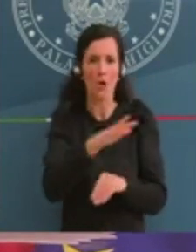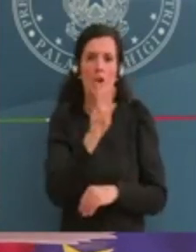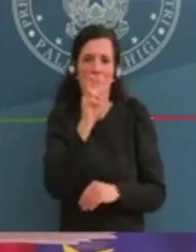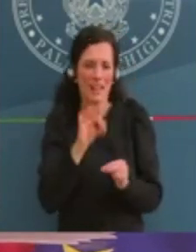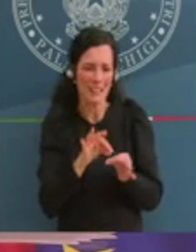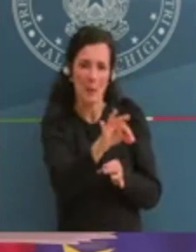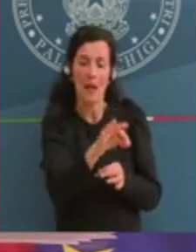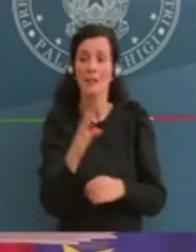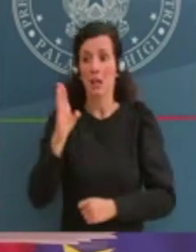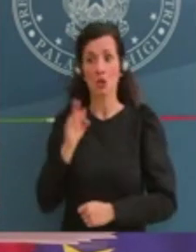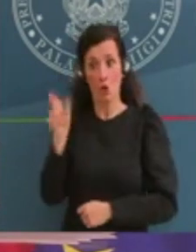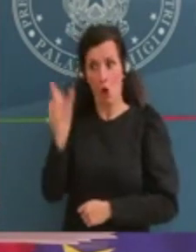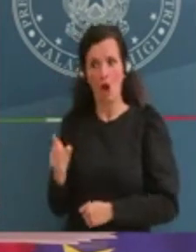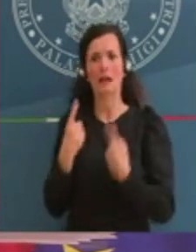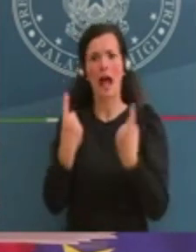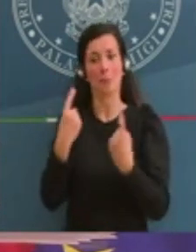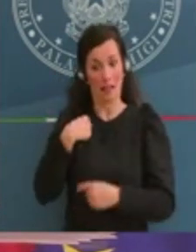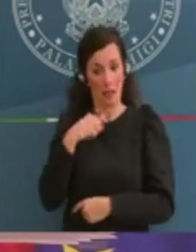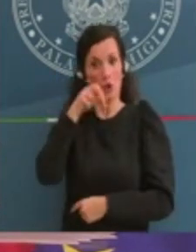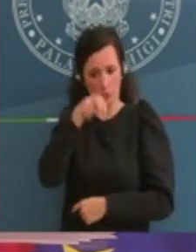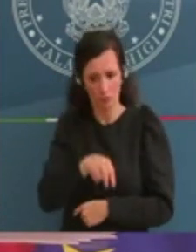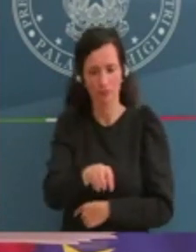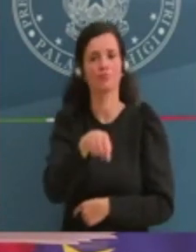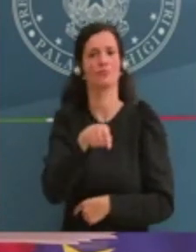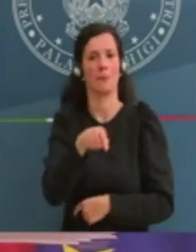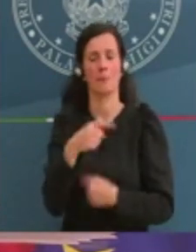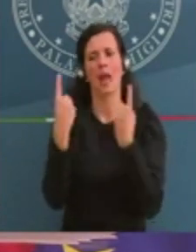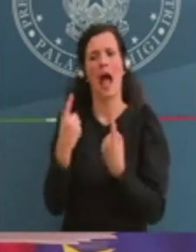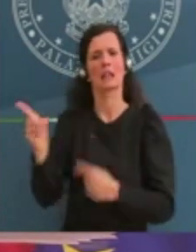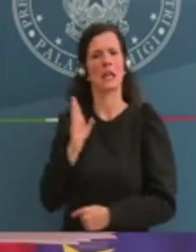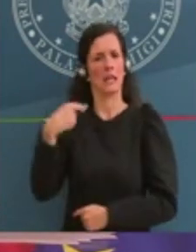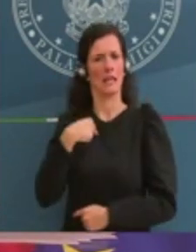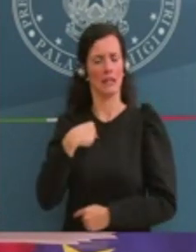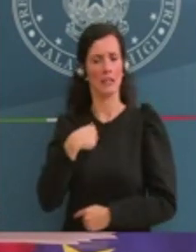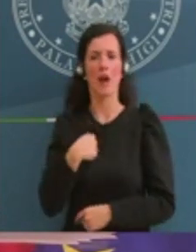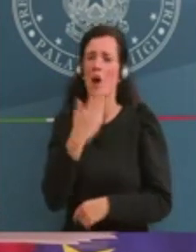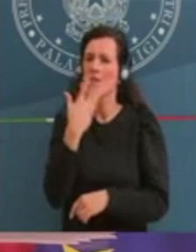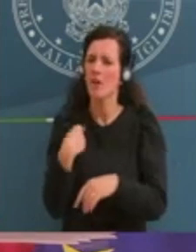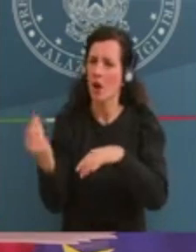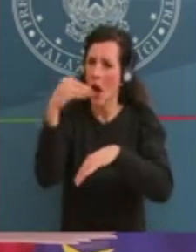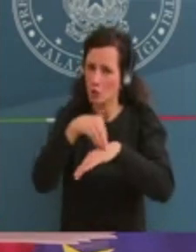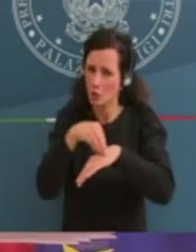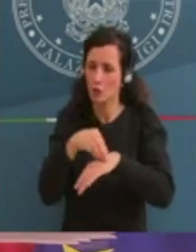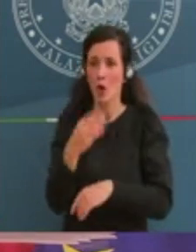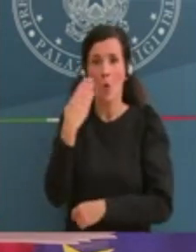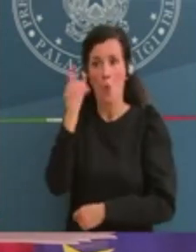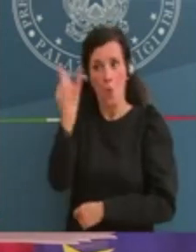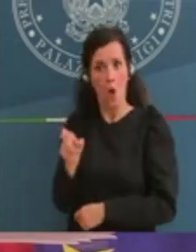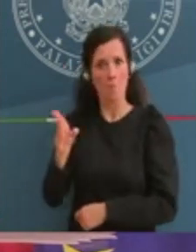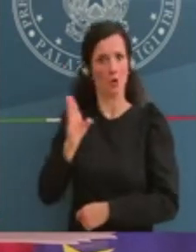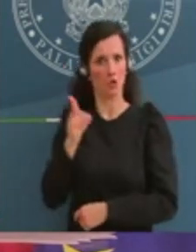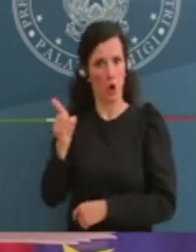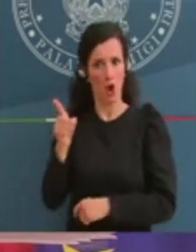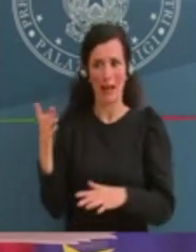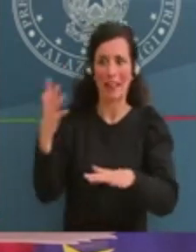intervenuto l'ha fatto perché davanti a questo supermercato ha visto concitazione trambusto perché il proprietario del supermercato non voleva